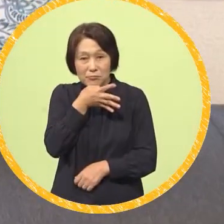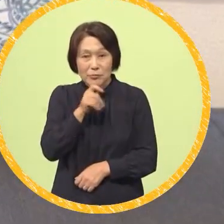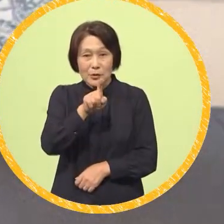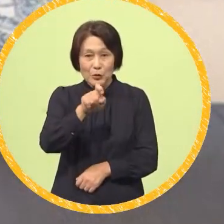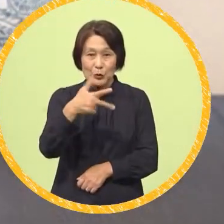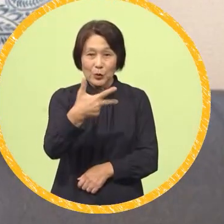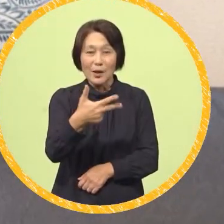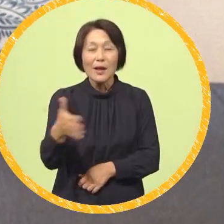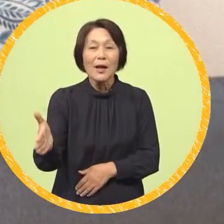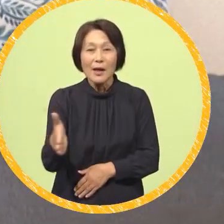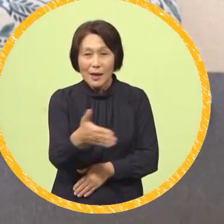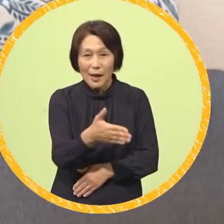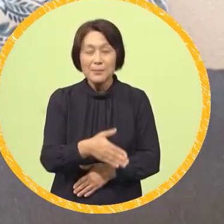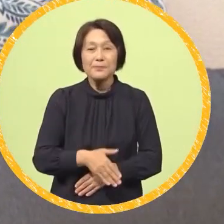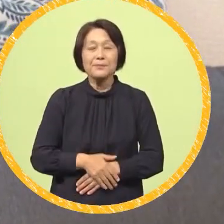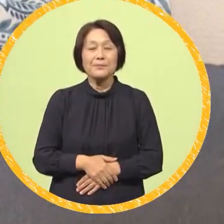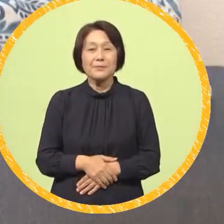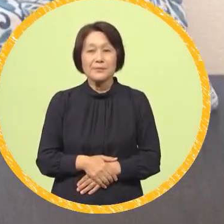から、